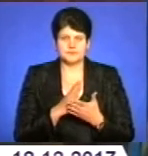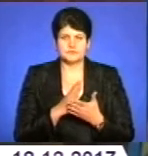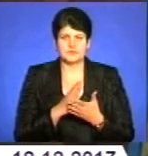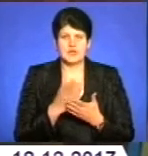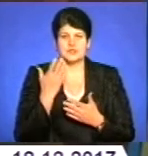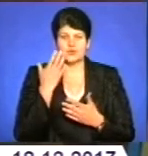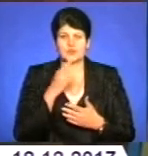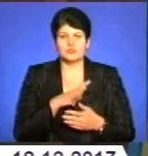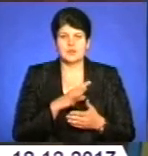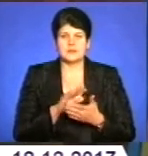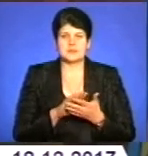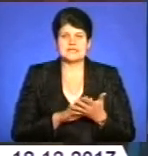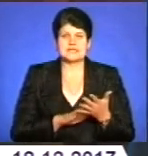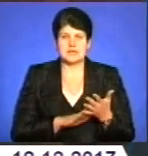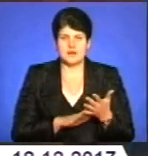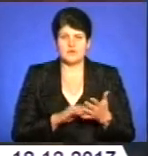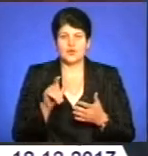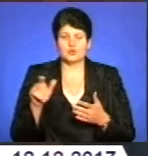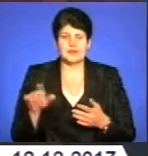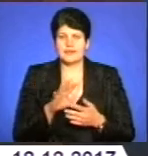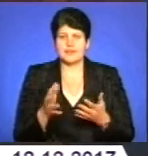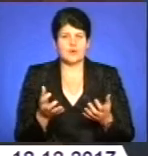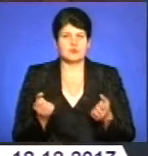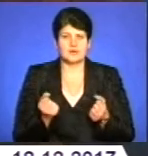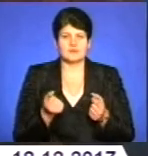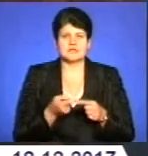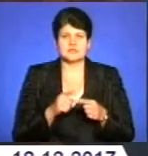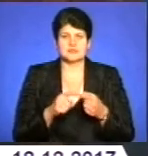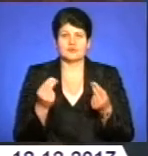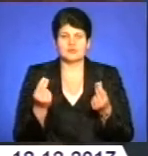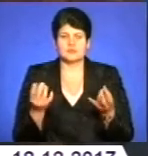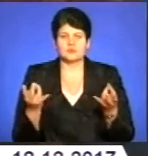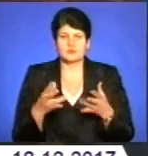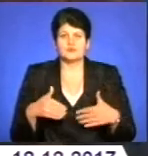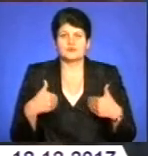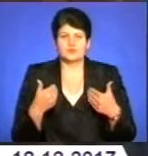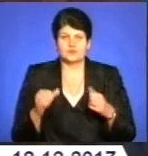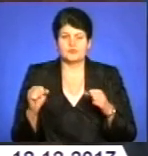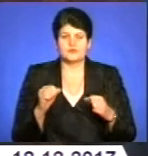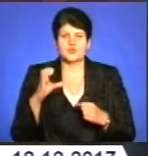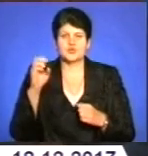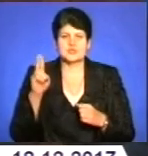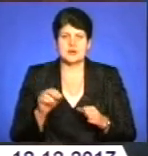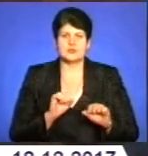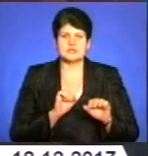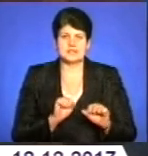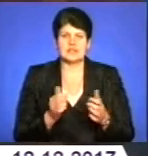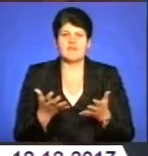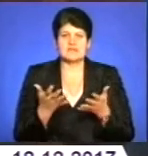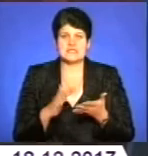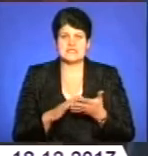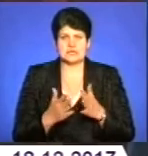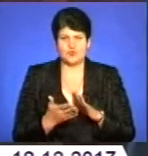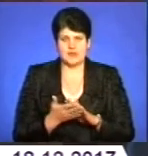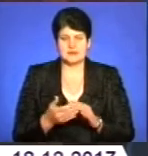коли була написана заява, і людина не отримала ці кошти, необхідно звернутися в управління соціального захисту для вияснення ситуації.